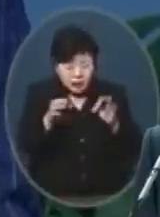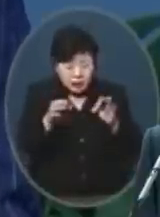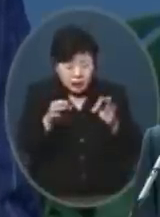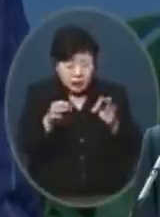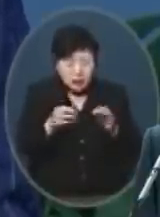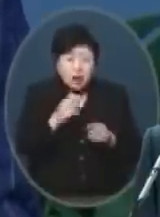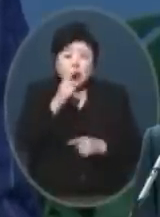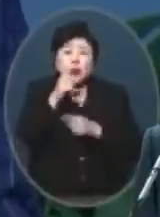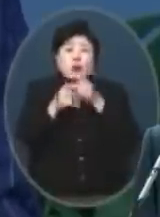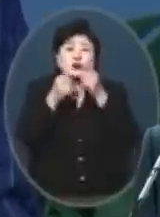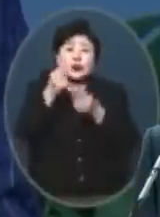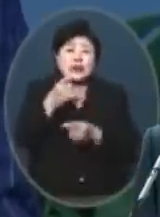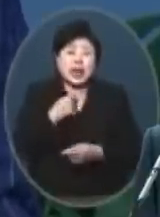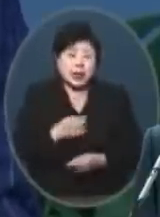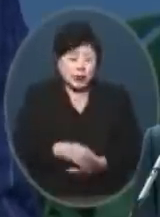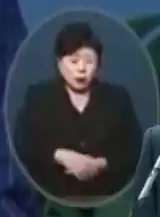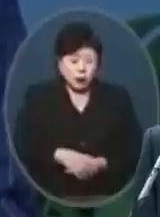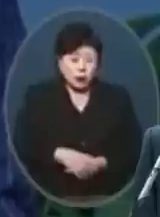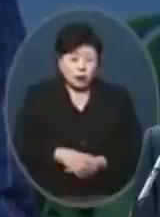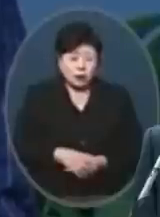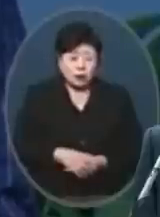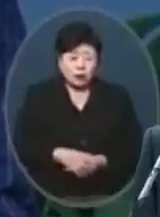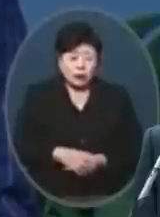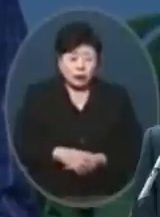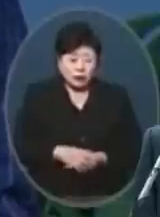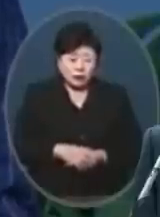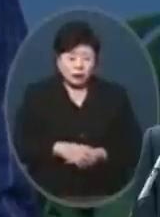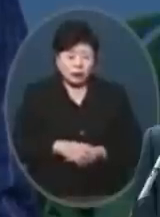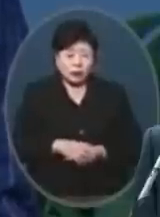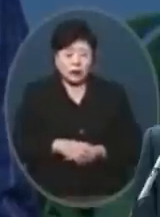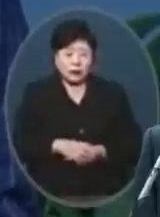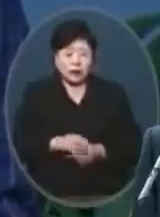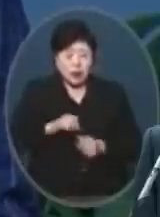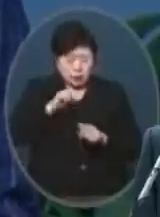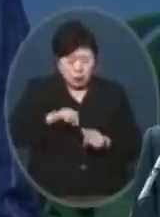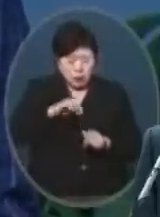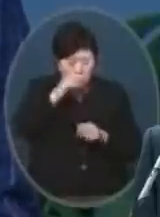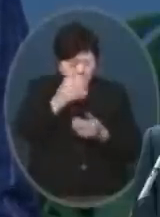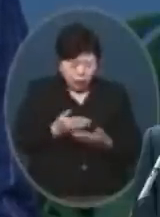고소를 당하고 흉악하게 벌을 받고